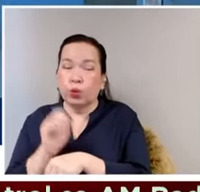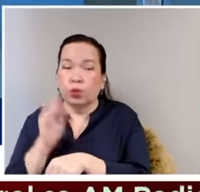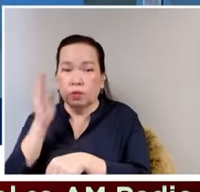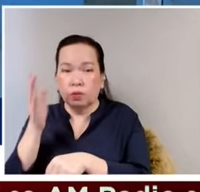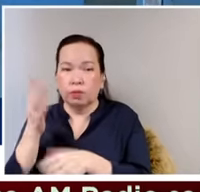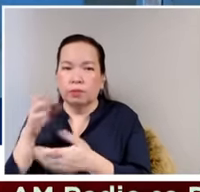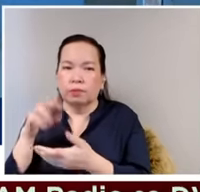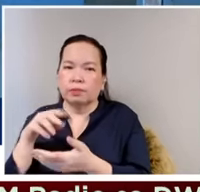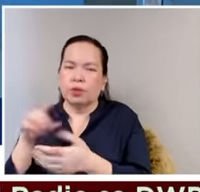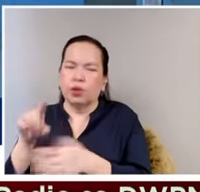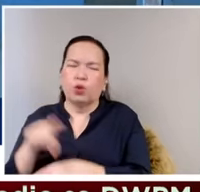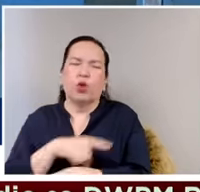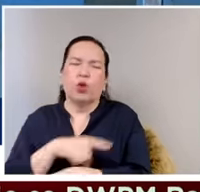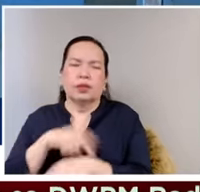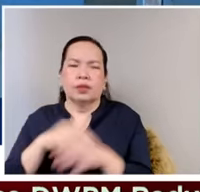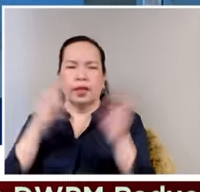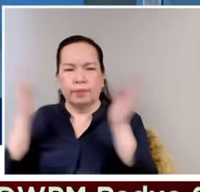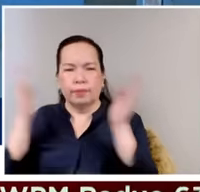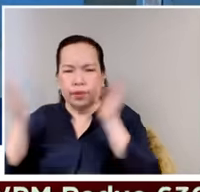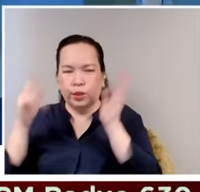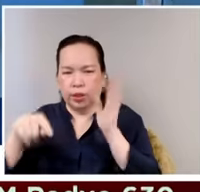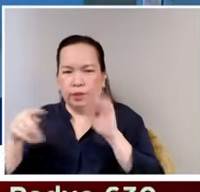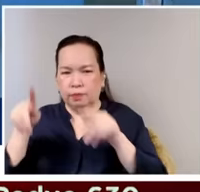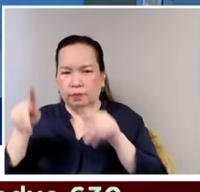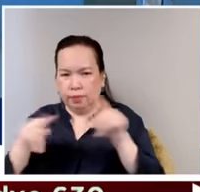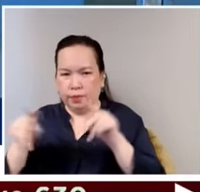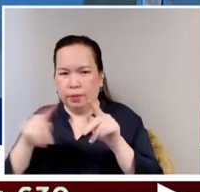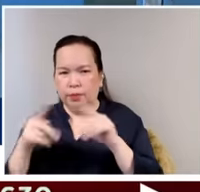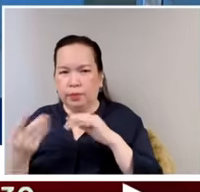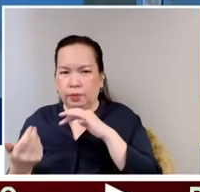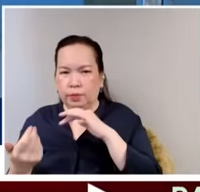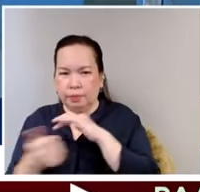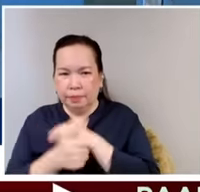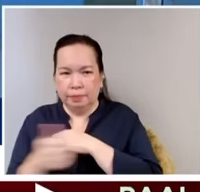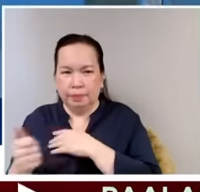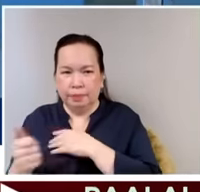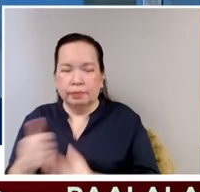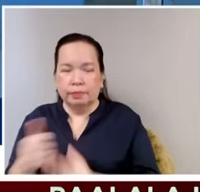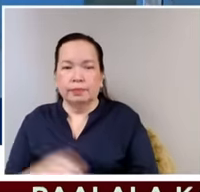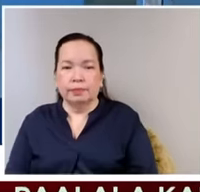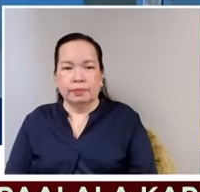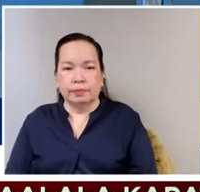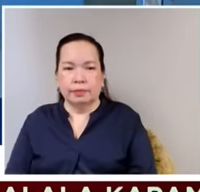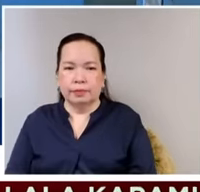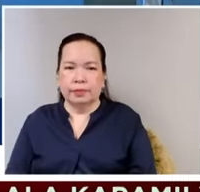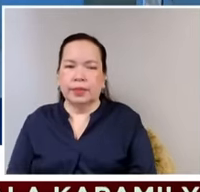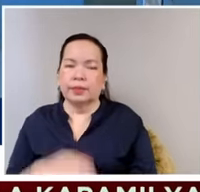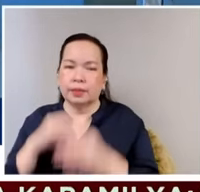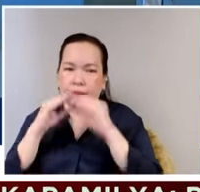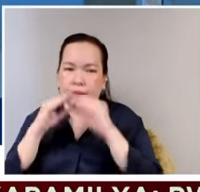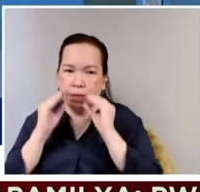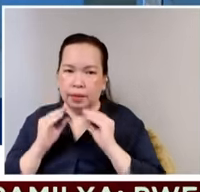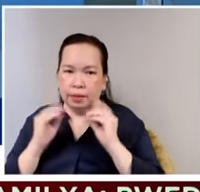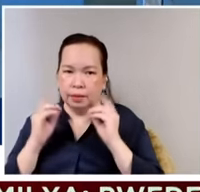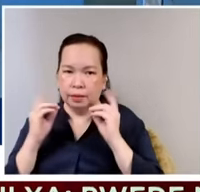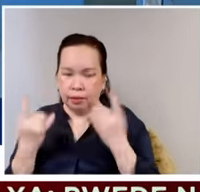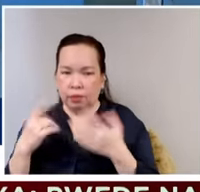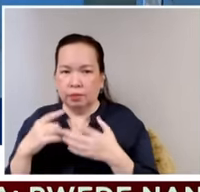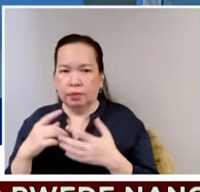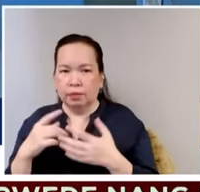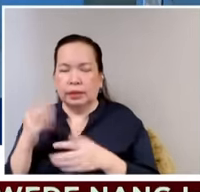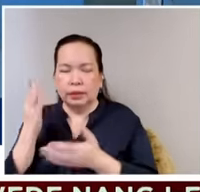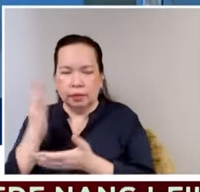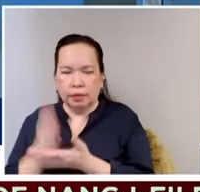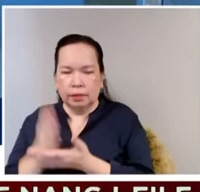na pagsiservisyo sa mga tao, no? At bagamat nilang mabigat at nakalulungkot itong desisyon ng suspension ng operations,